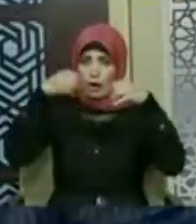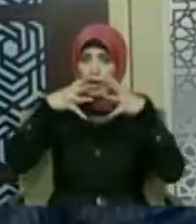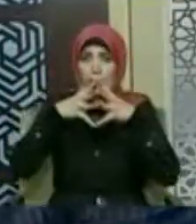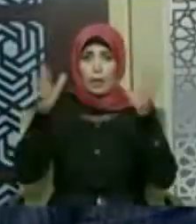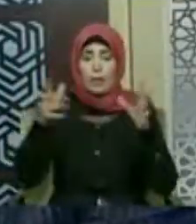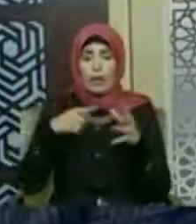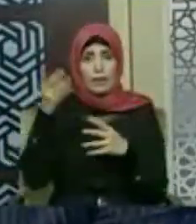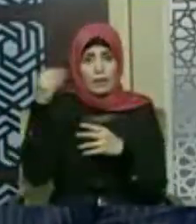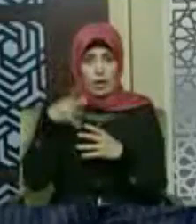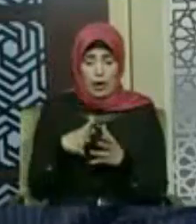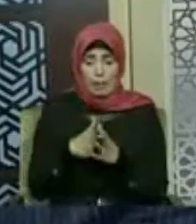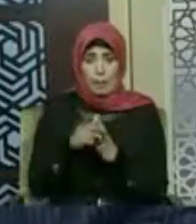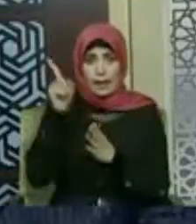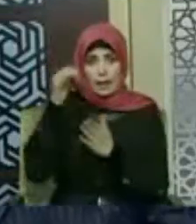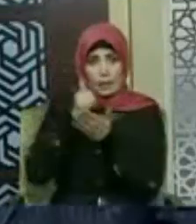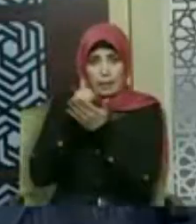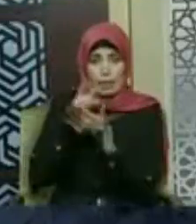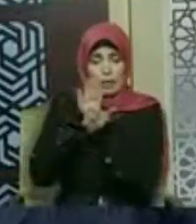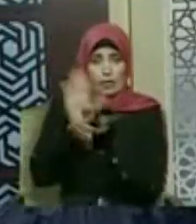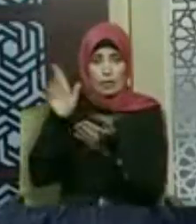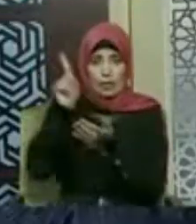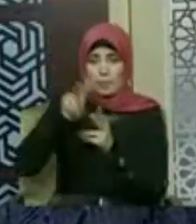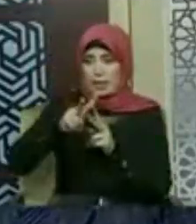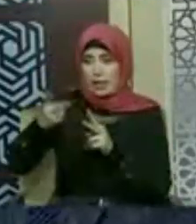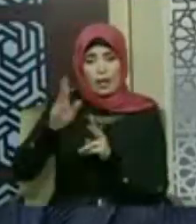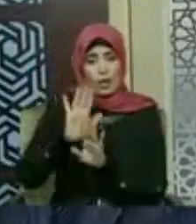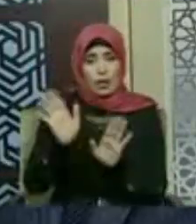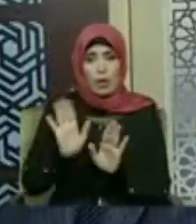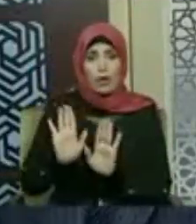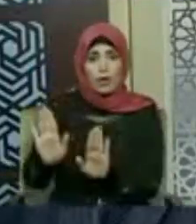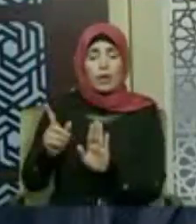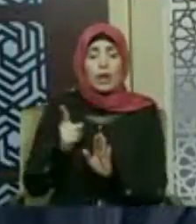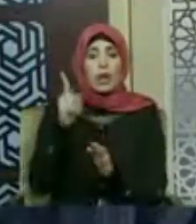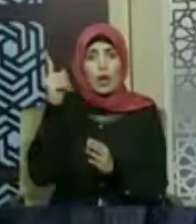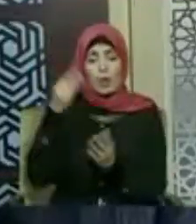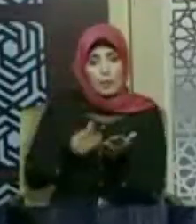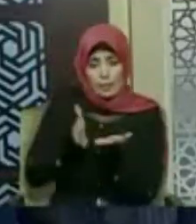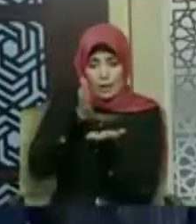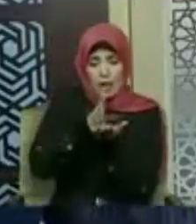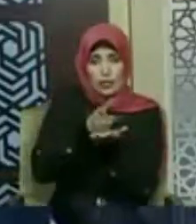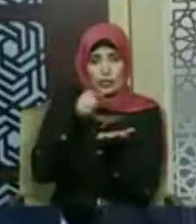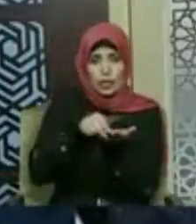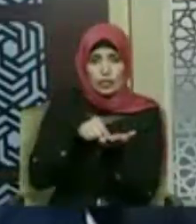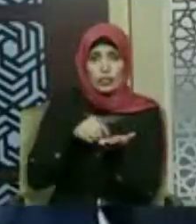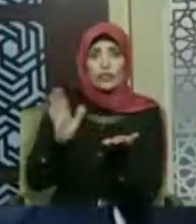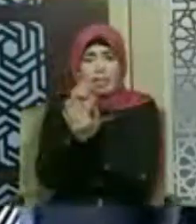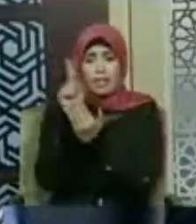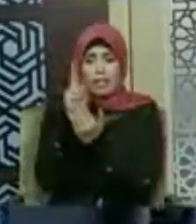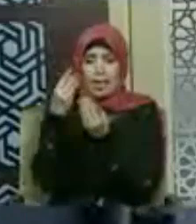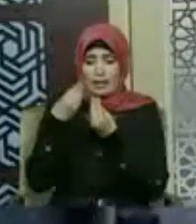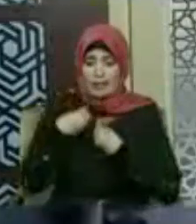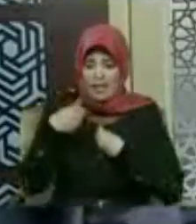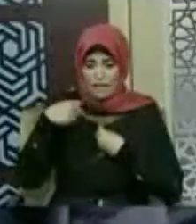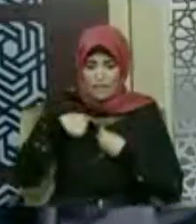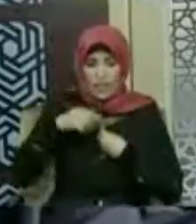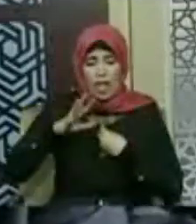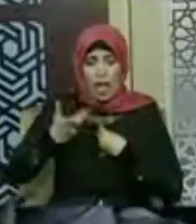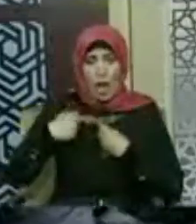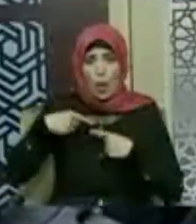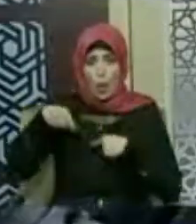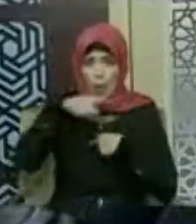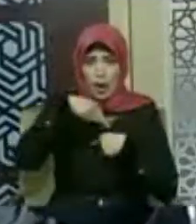إليك غير ضالين ولا مضلين ولا فاتنين ولا مفتونين